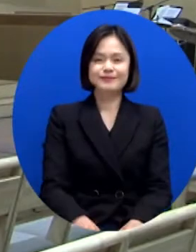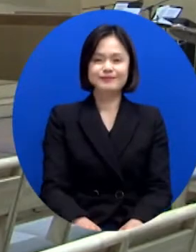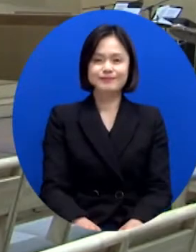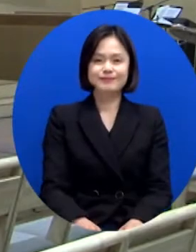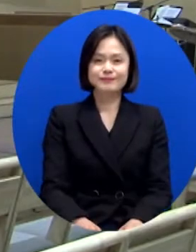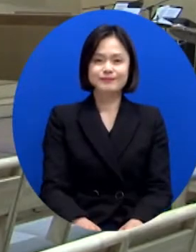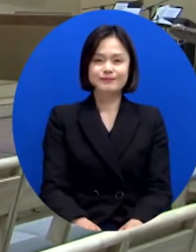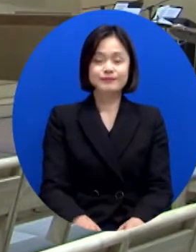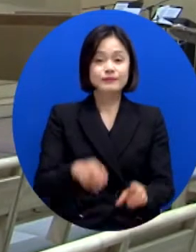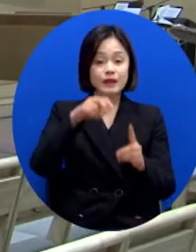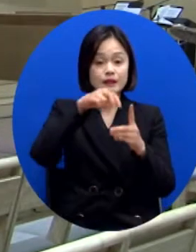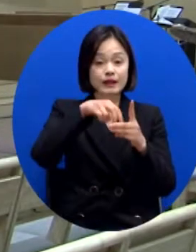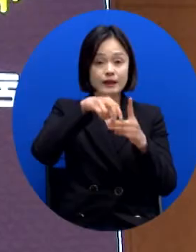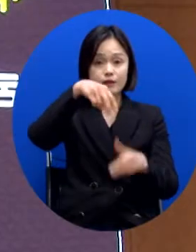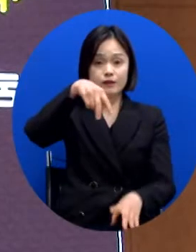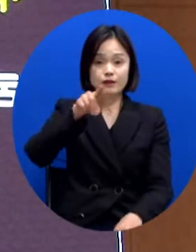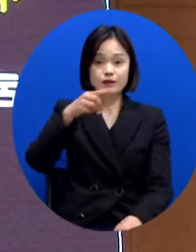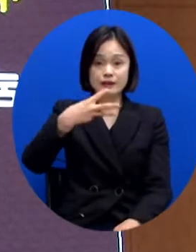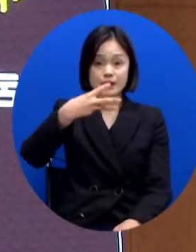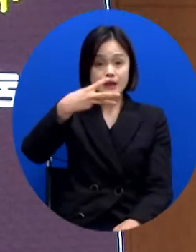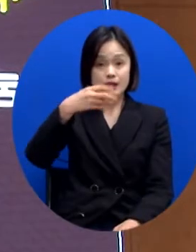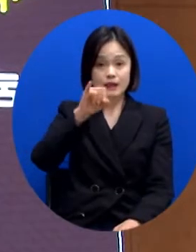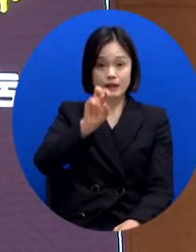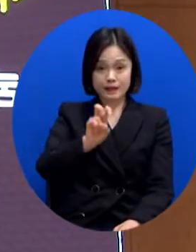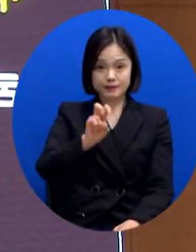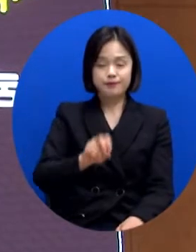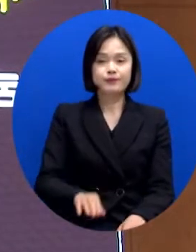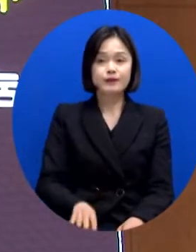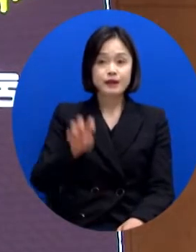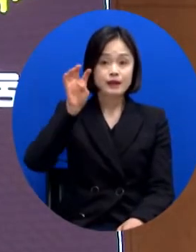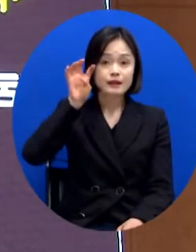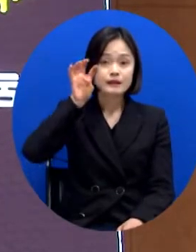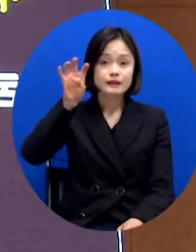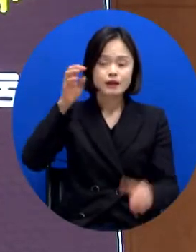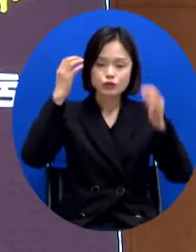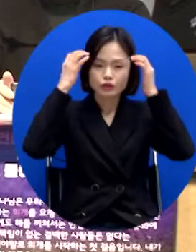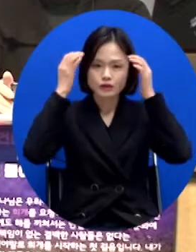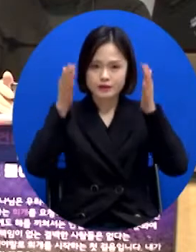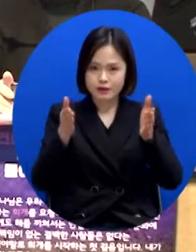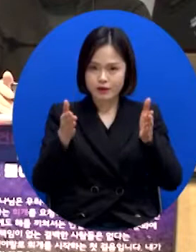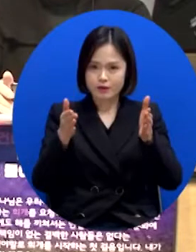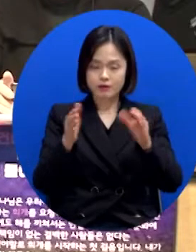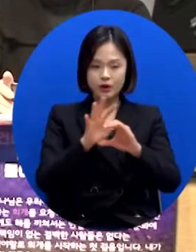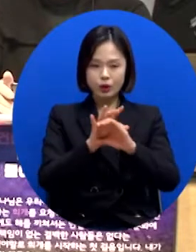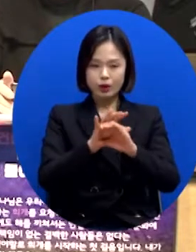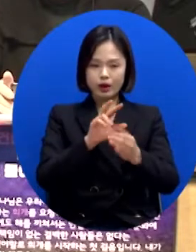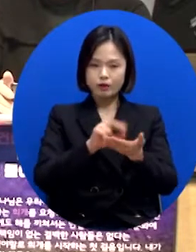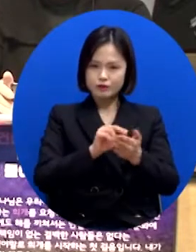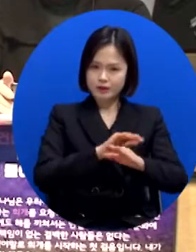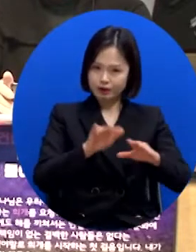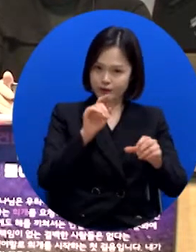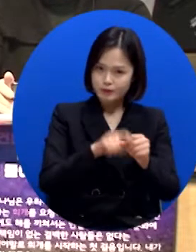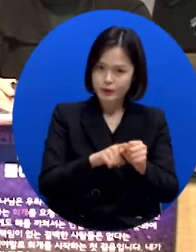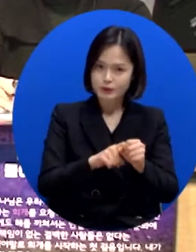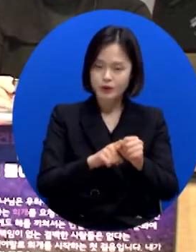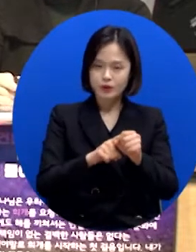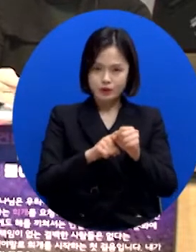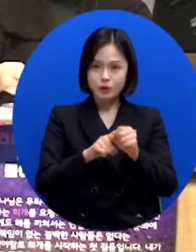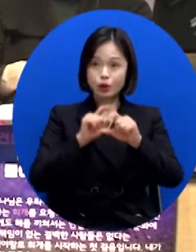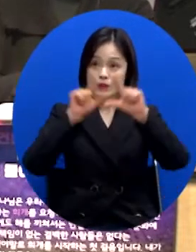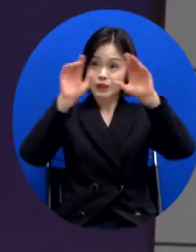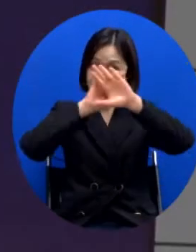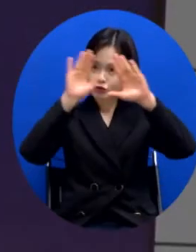기독교 안경 교육센터 살림이 사순절을 맞아 콜은 알고 편대 밑과 기우 위기극복을 위한 경건한